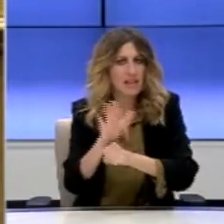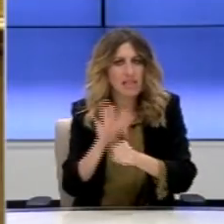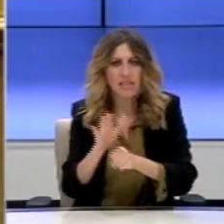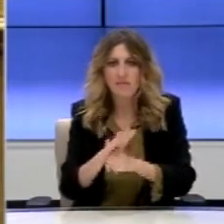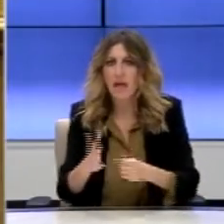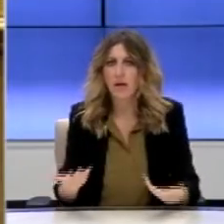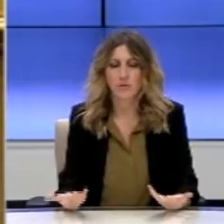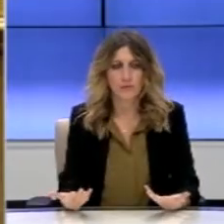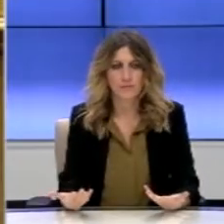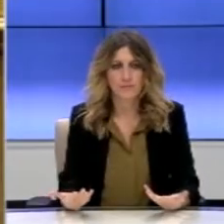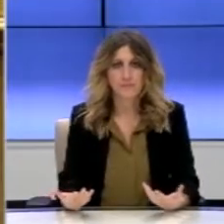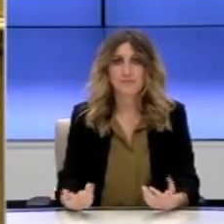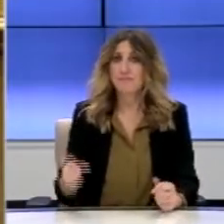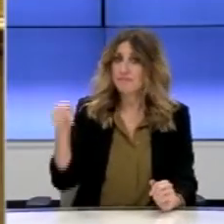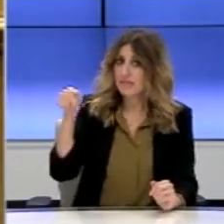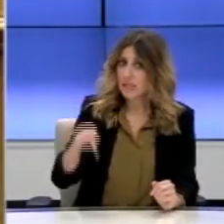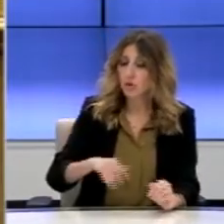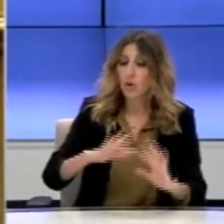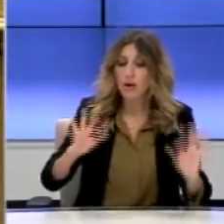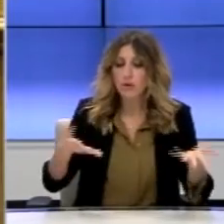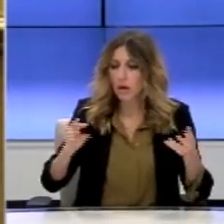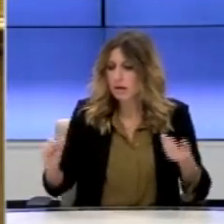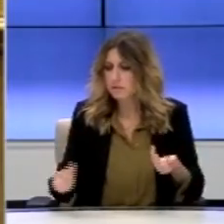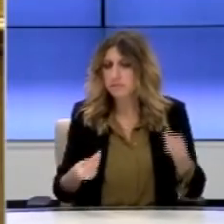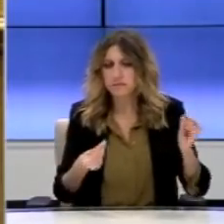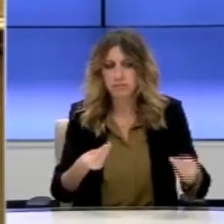υγείας έχουν ήδη προκύψει μια σειρά από